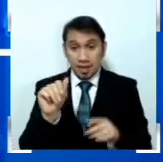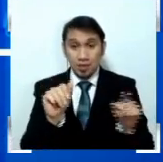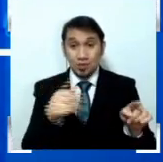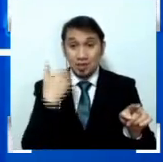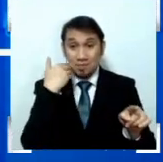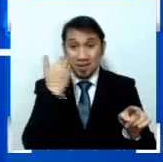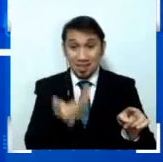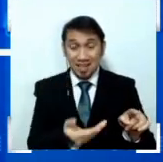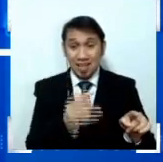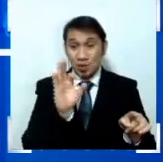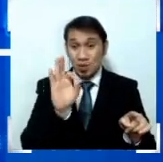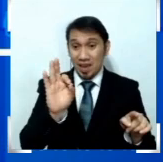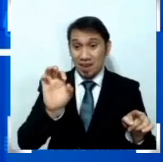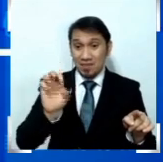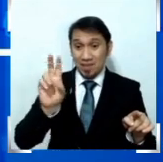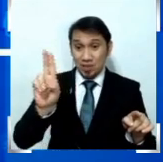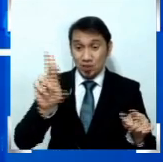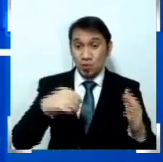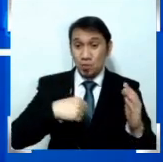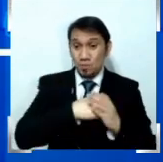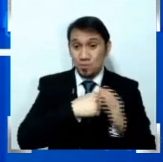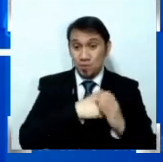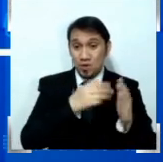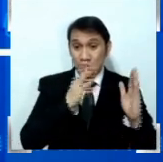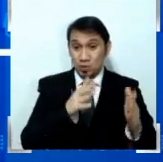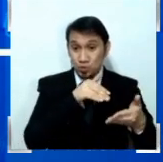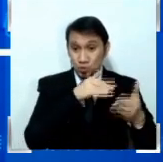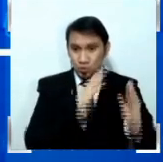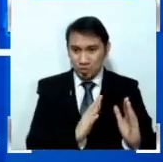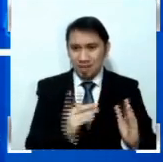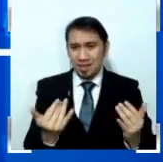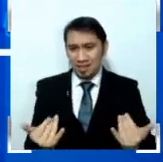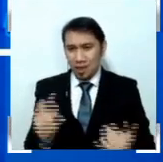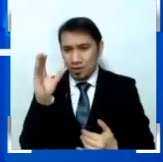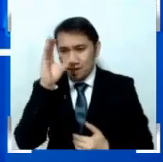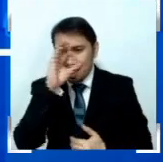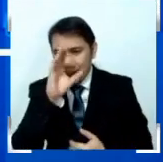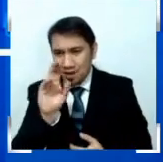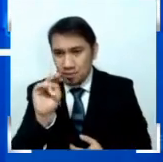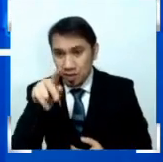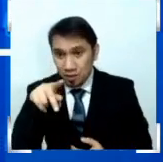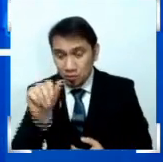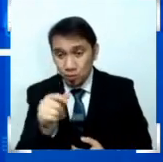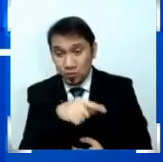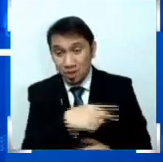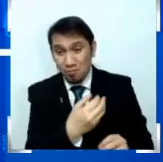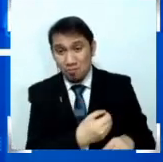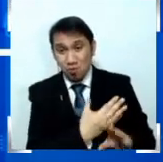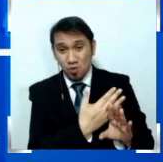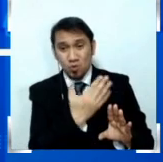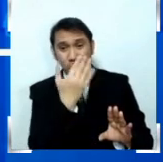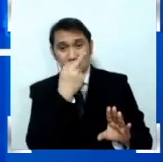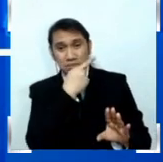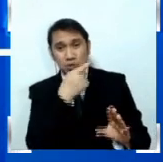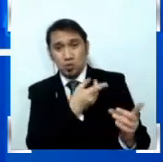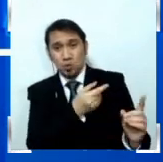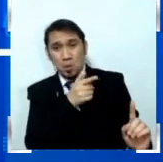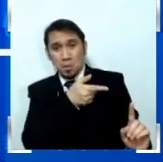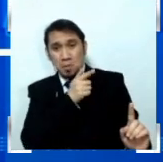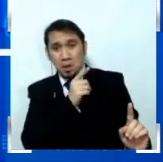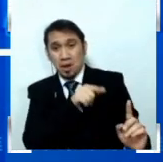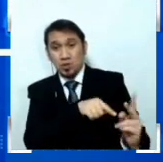player na si Kit Absalon patuloy na tinutugis. Bukod sa nasabugan ng landmine, pinagbabaril pa si Absalon at ang kanyang